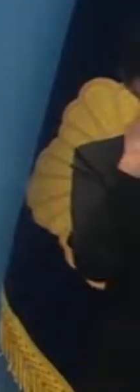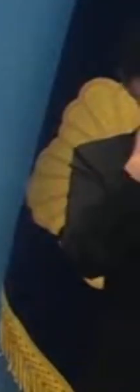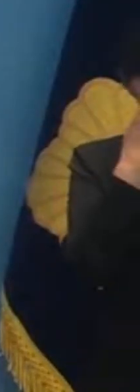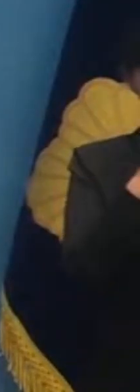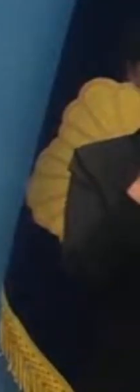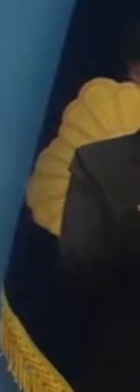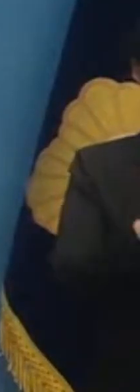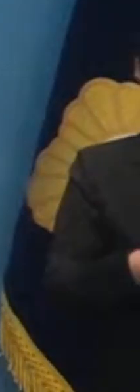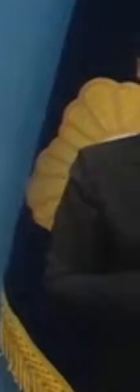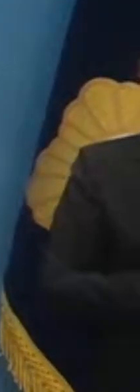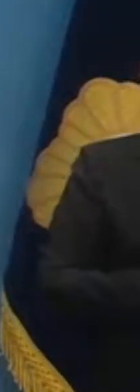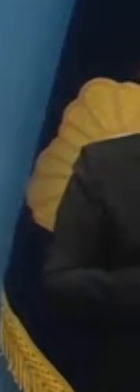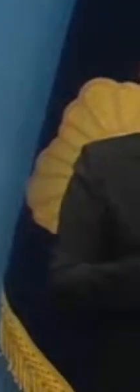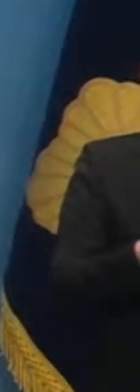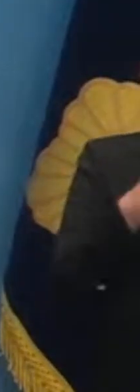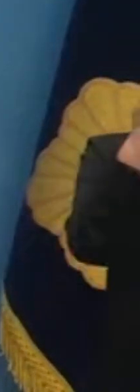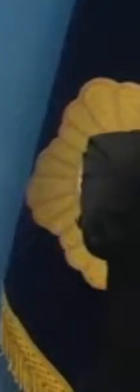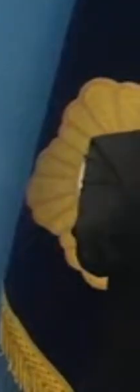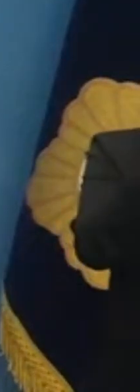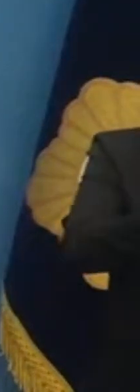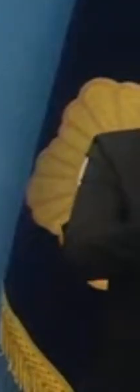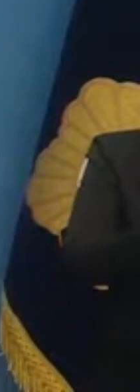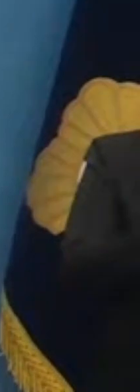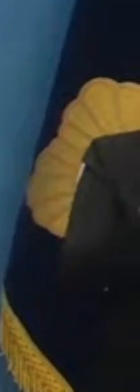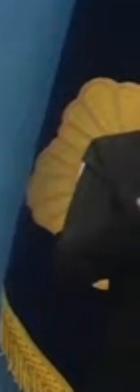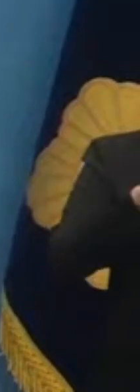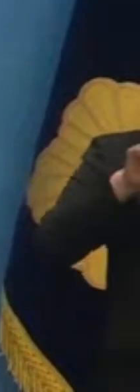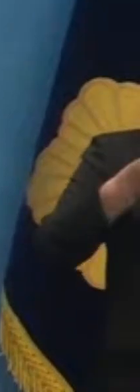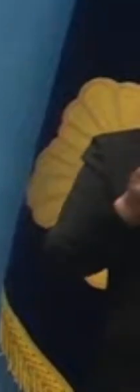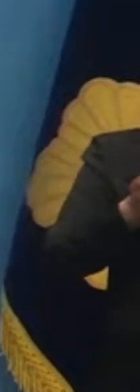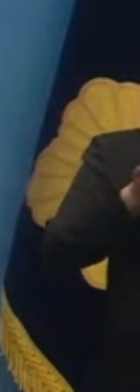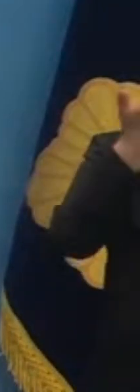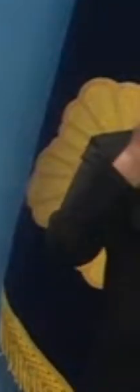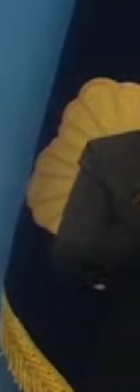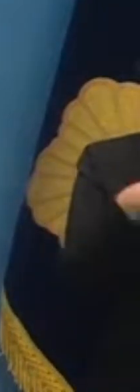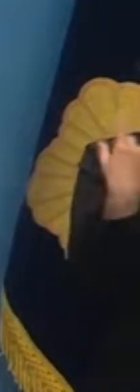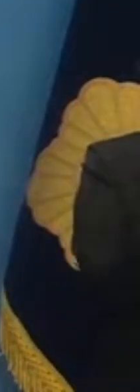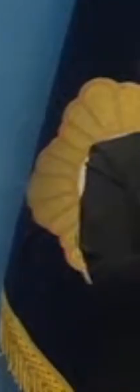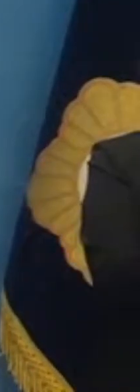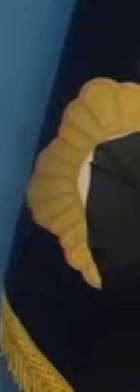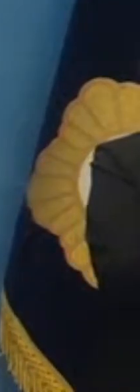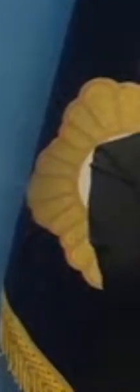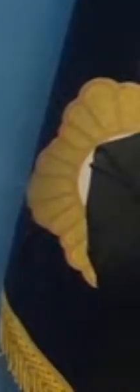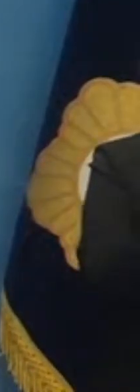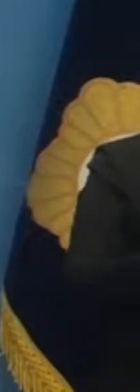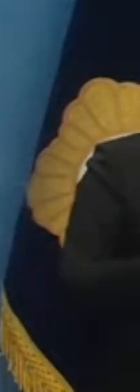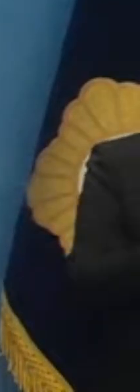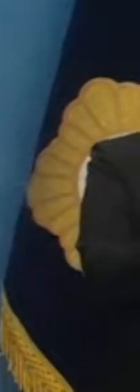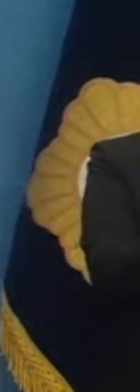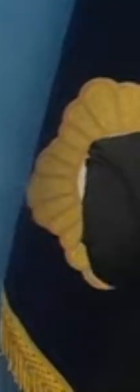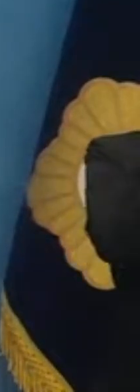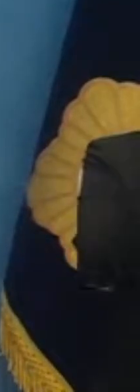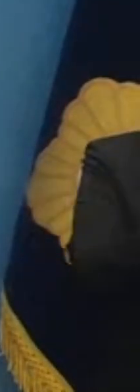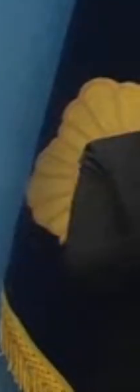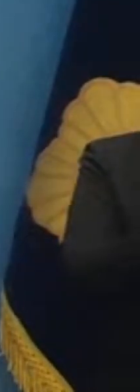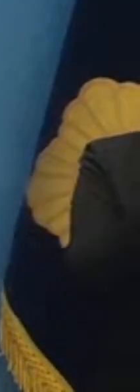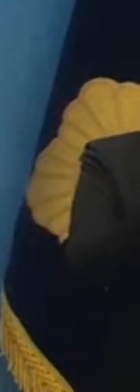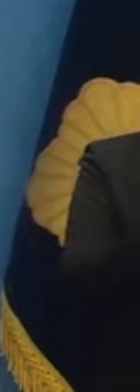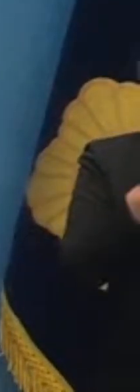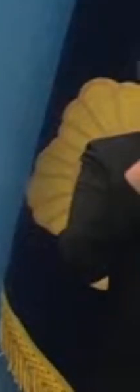모니터링하고 있습니다. 모니터링 결과 300여 건의 허위사실 유포 및 욕설 등 비방 댓글을 공직선거법